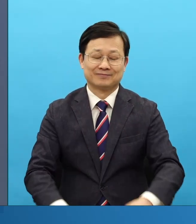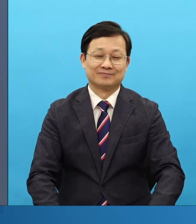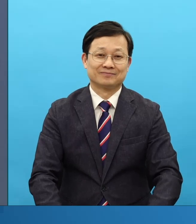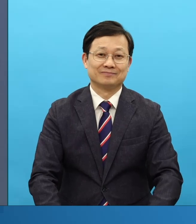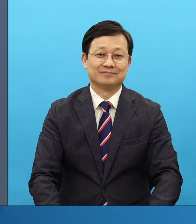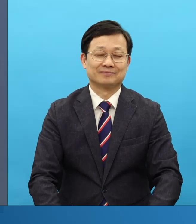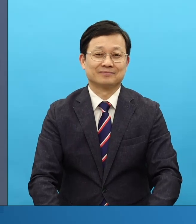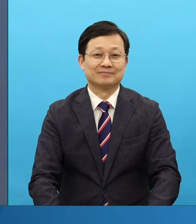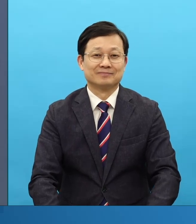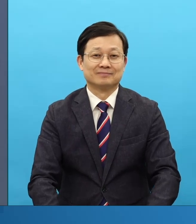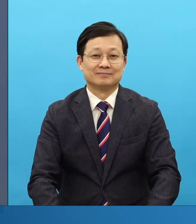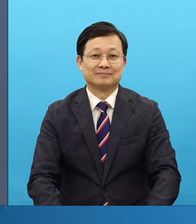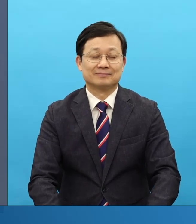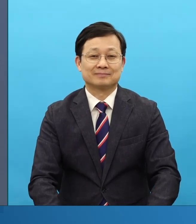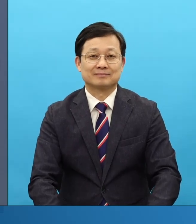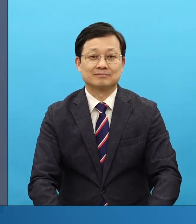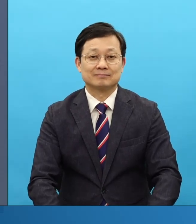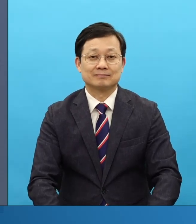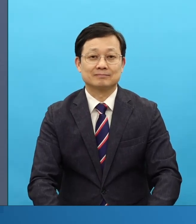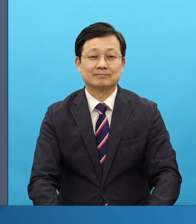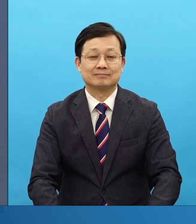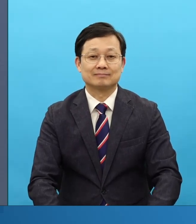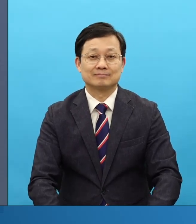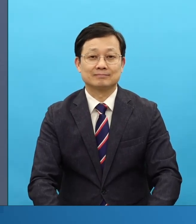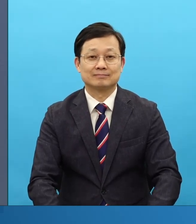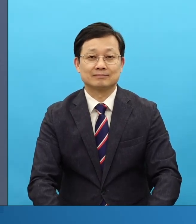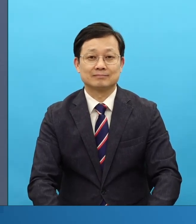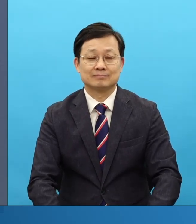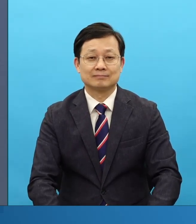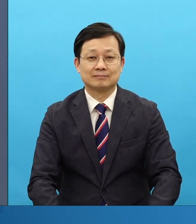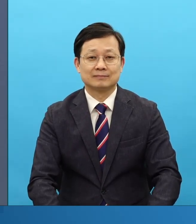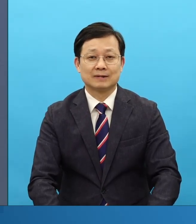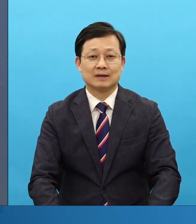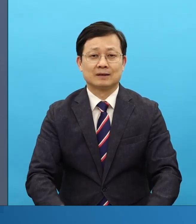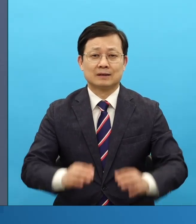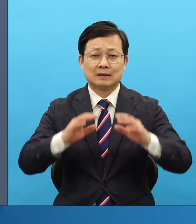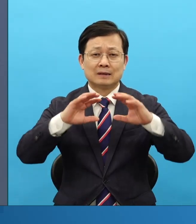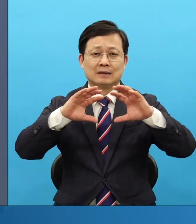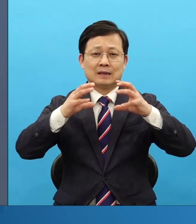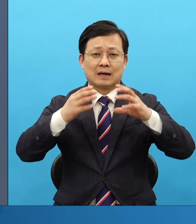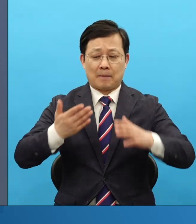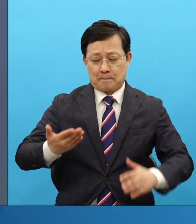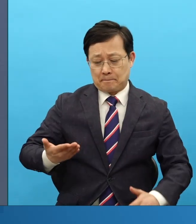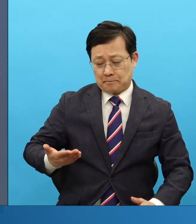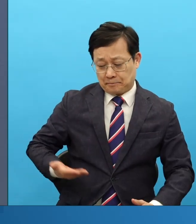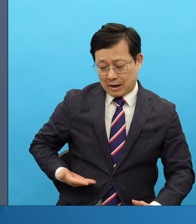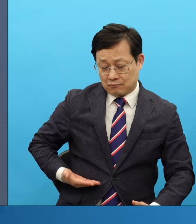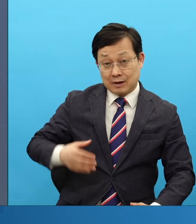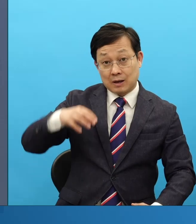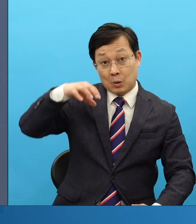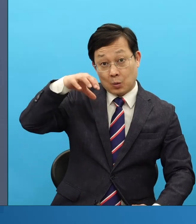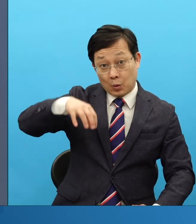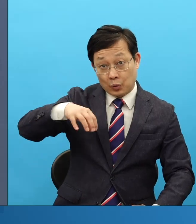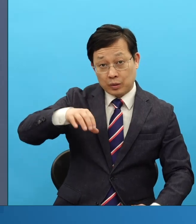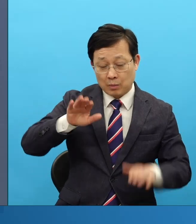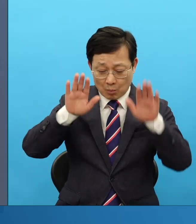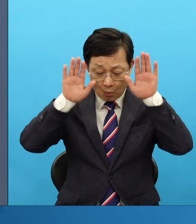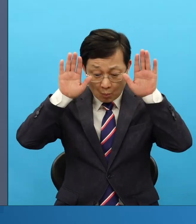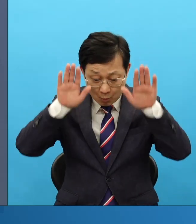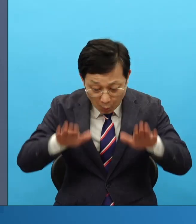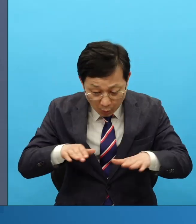going all the way towards the 5,000 tribes. 그 방글라데시는 그 모슬렘 국가입니다. Now, Bangladesh